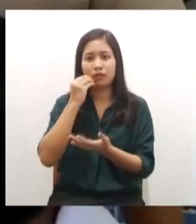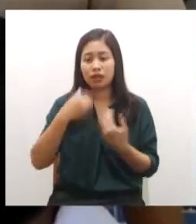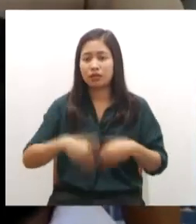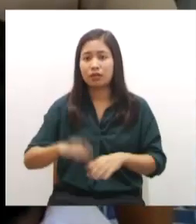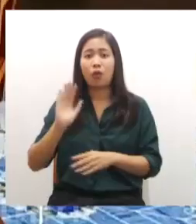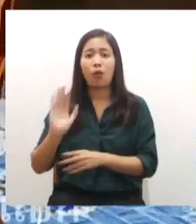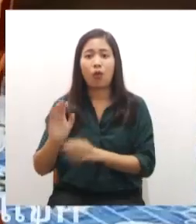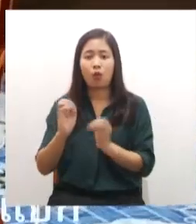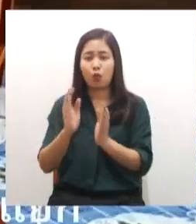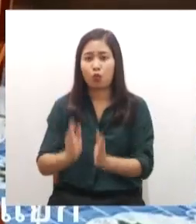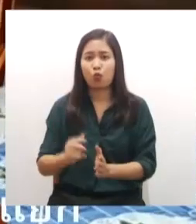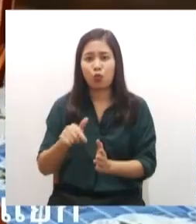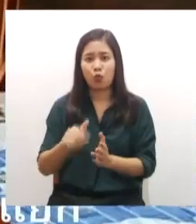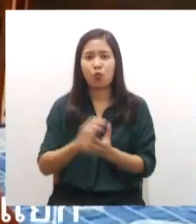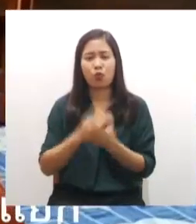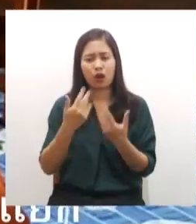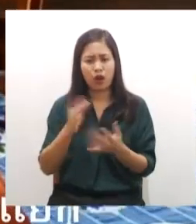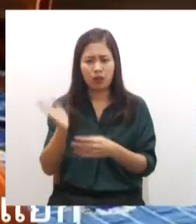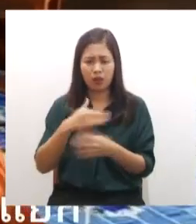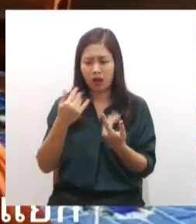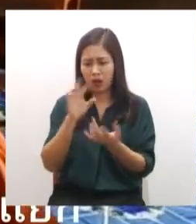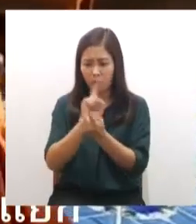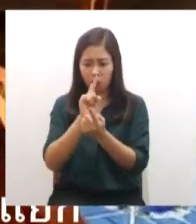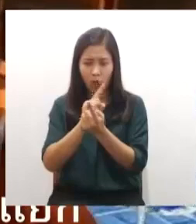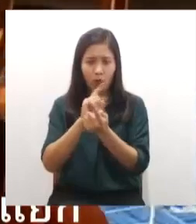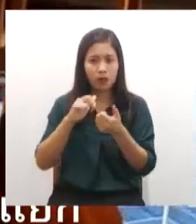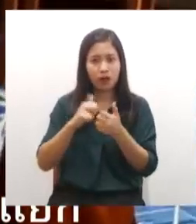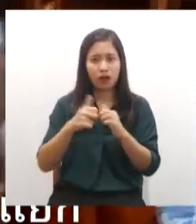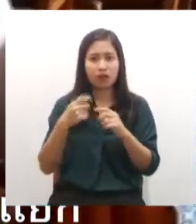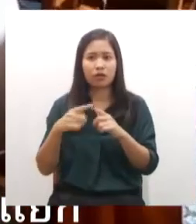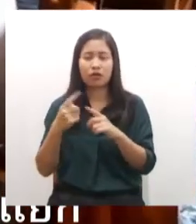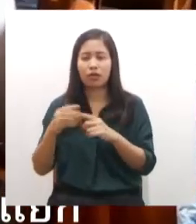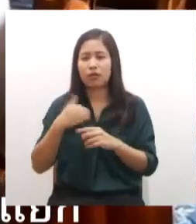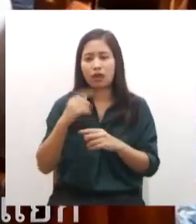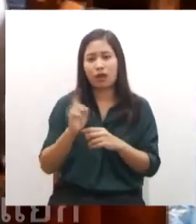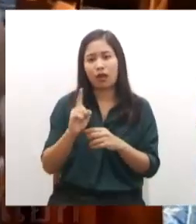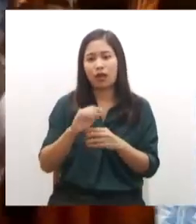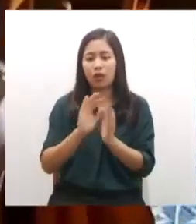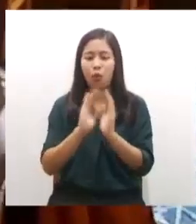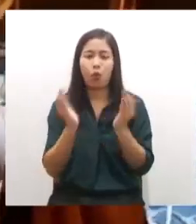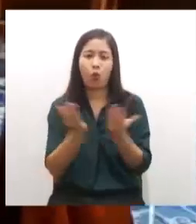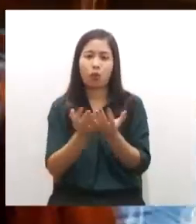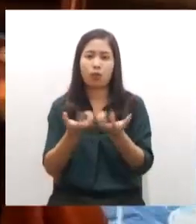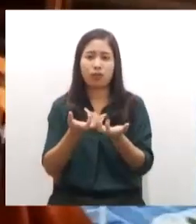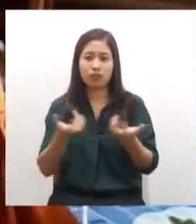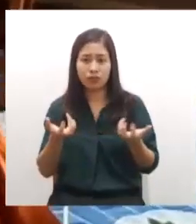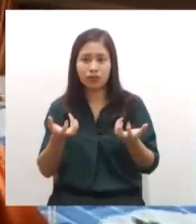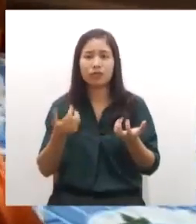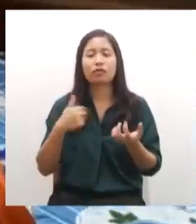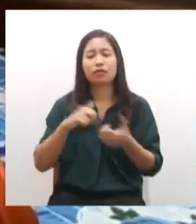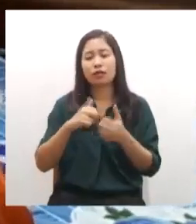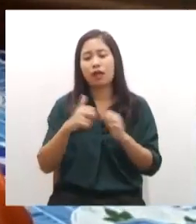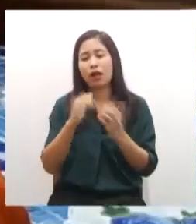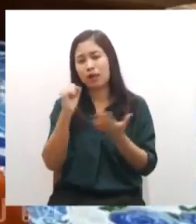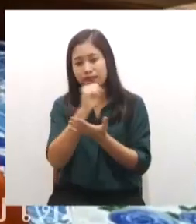องมาแล้วมาได้พบปัญหาต่างๆอย่างเช่นเด็กครอบครัวแตกแยกเด็กมีปัญหาเรื่องยาเส